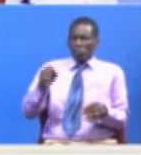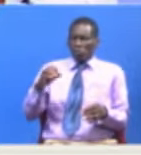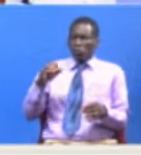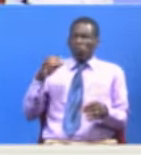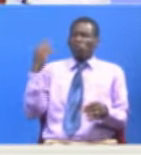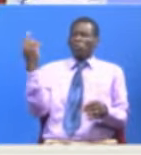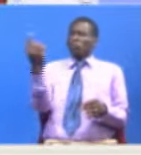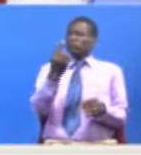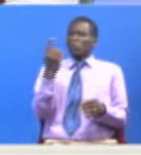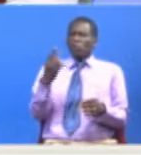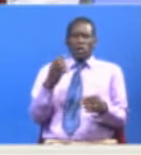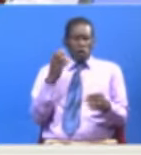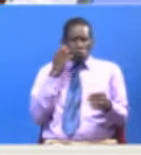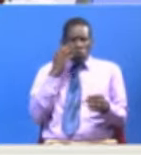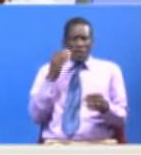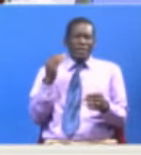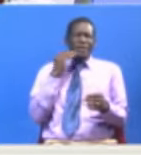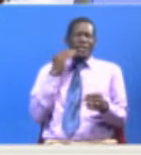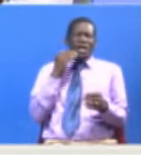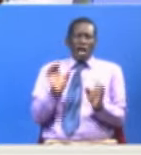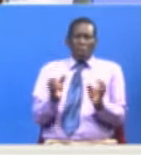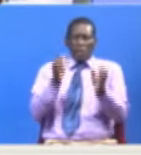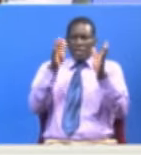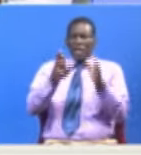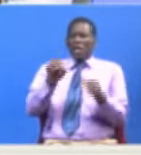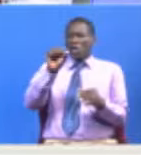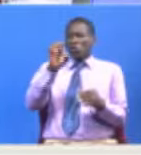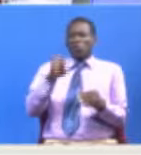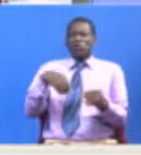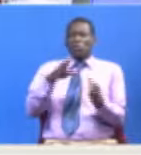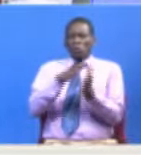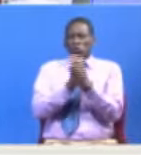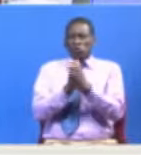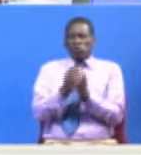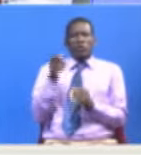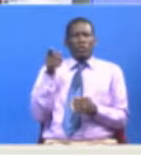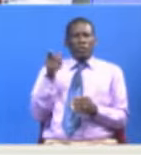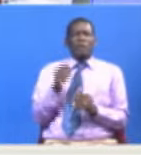huko Siaya. Mwanahabari wetu Rolt Sarmwei ana taarifa hizo mbili kwa kina.